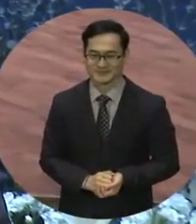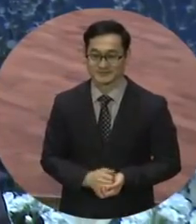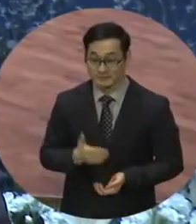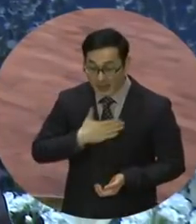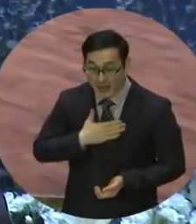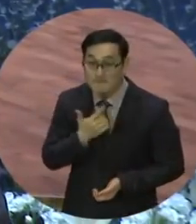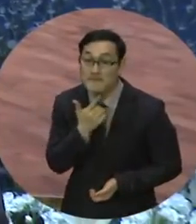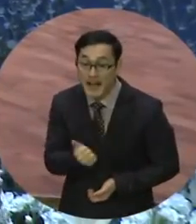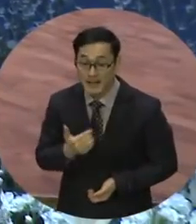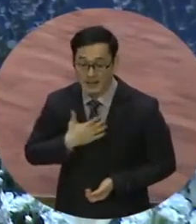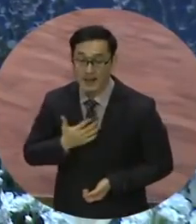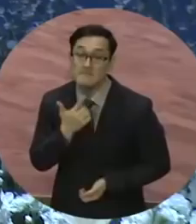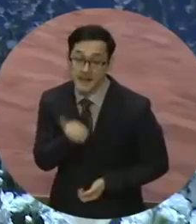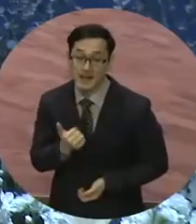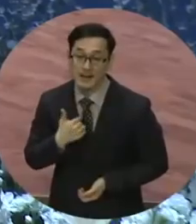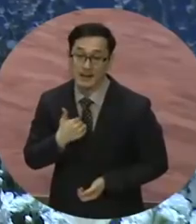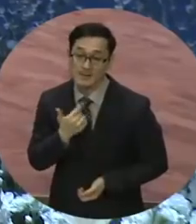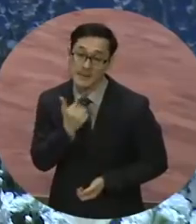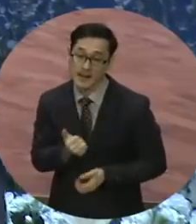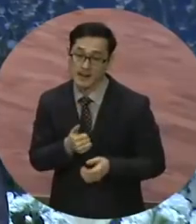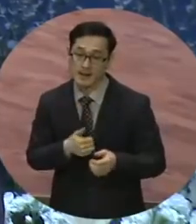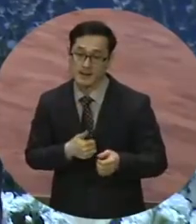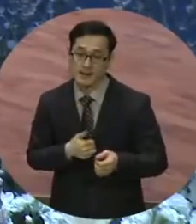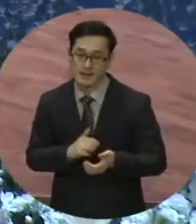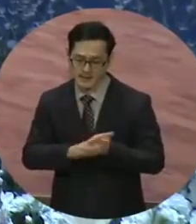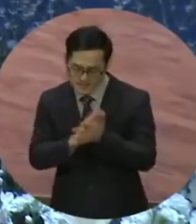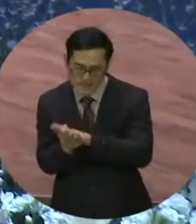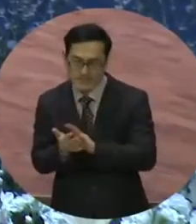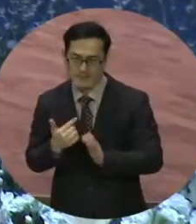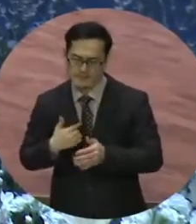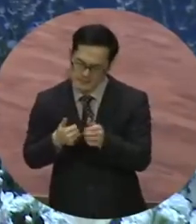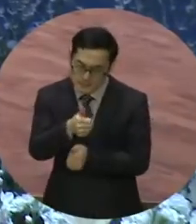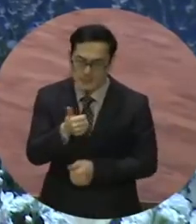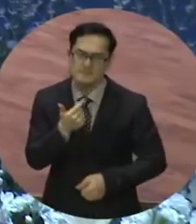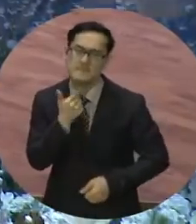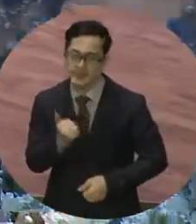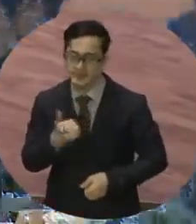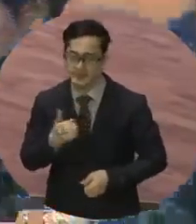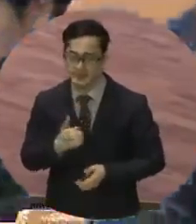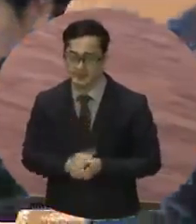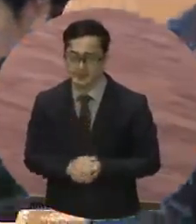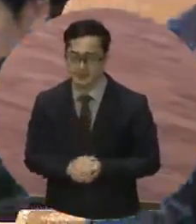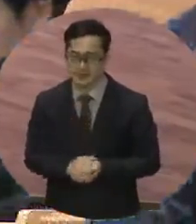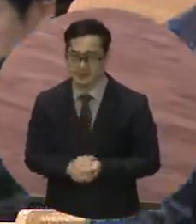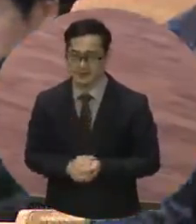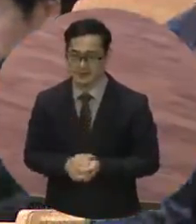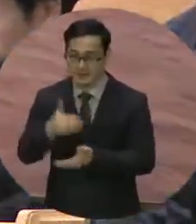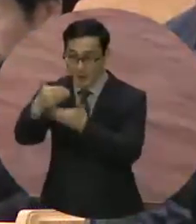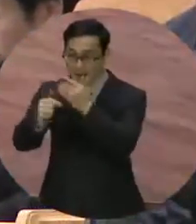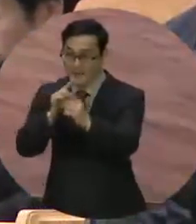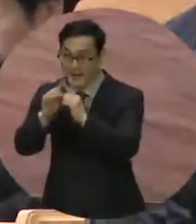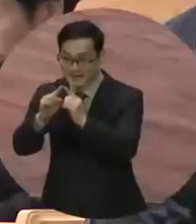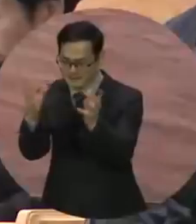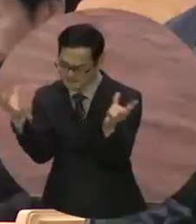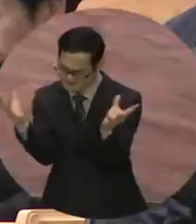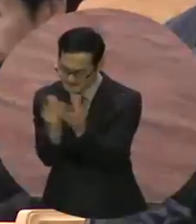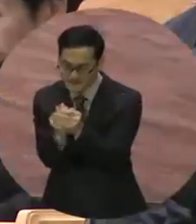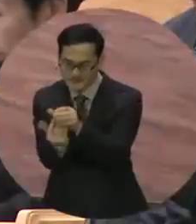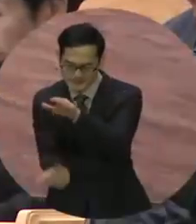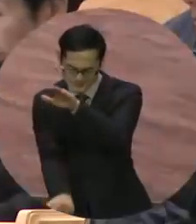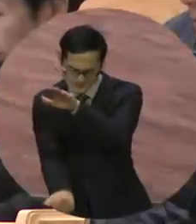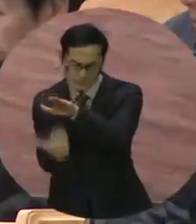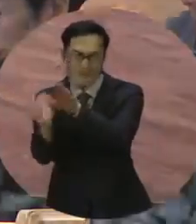있어요. 자, 오직 여호와의 뜻만이 완전히 서리라. 여러분 오늘